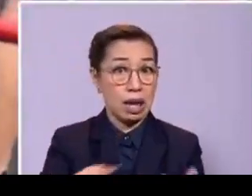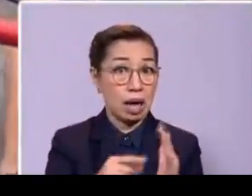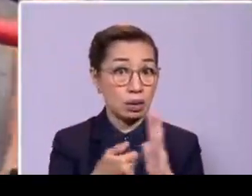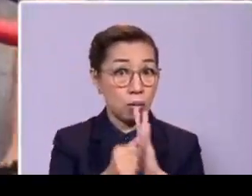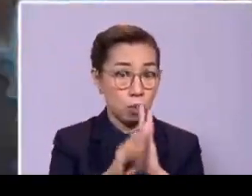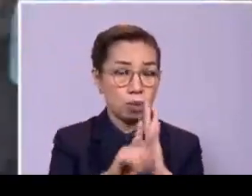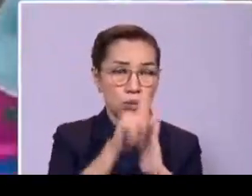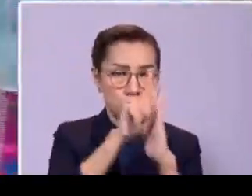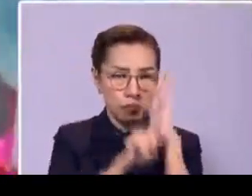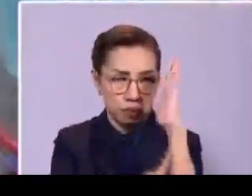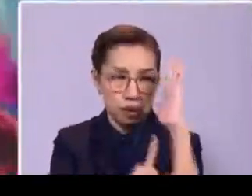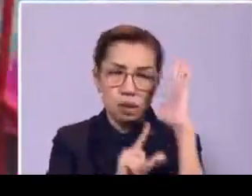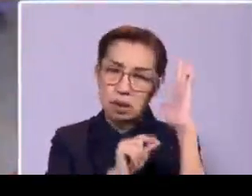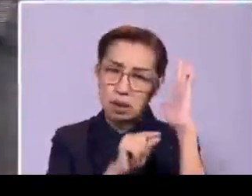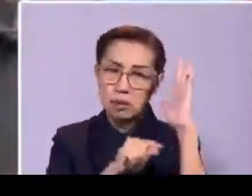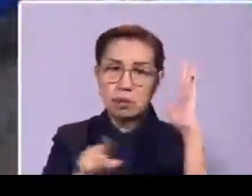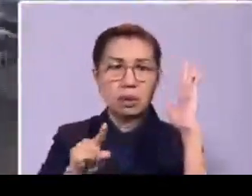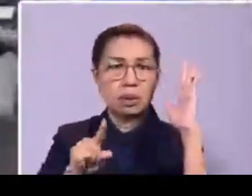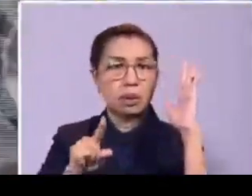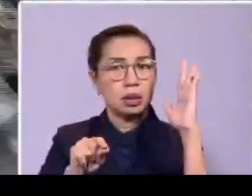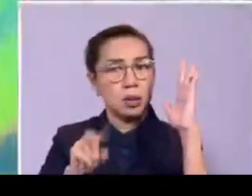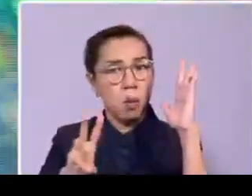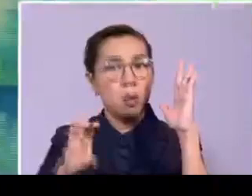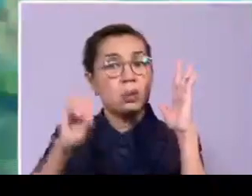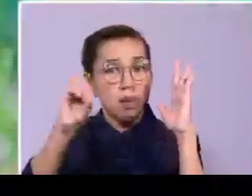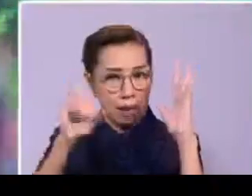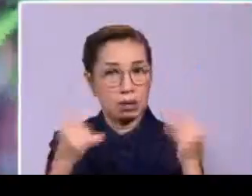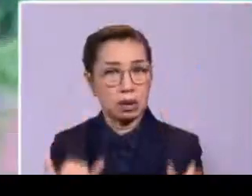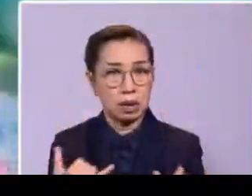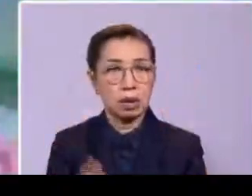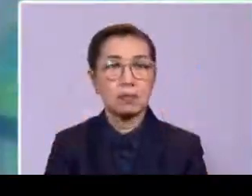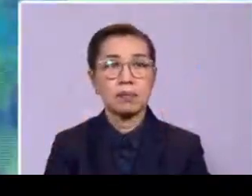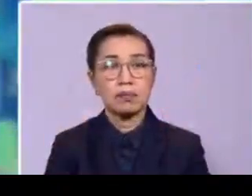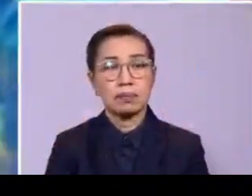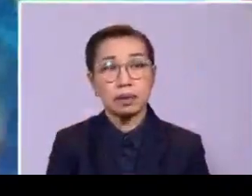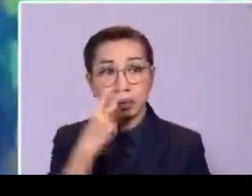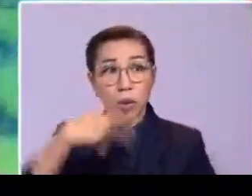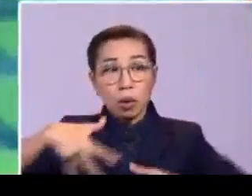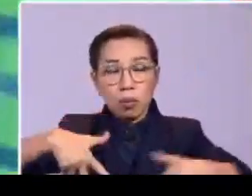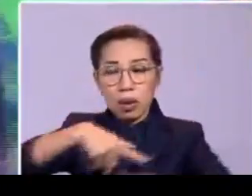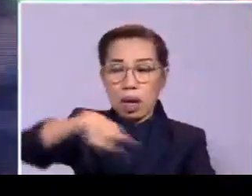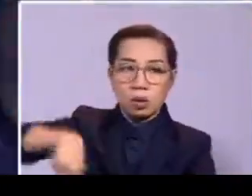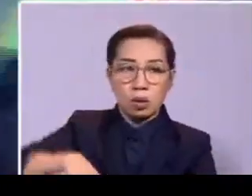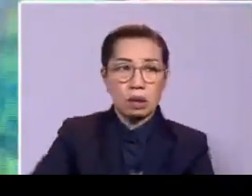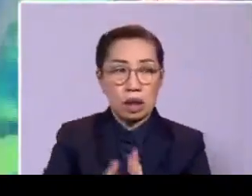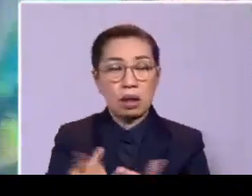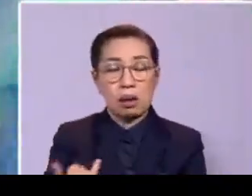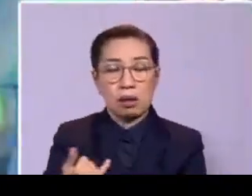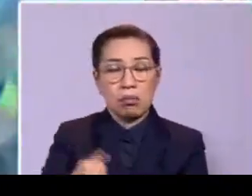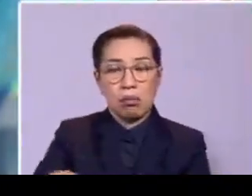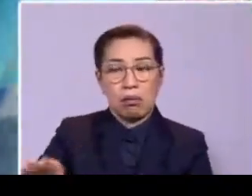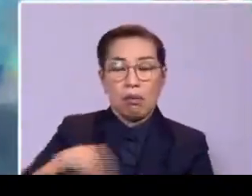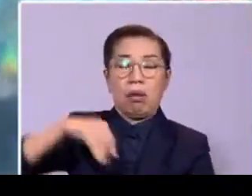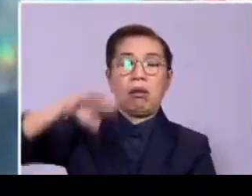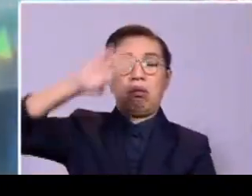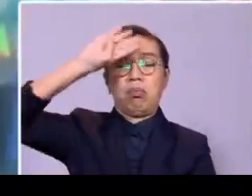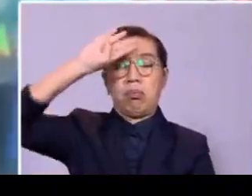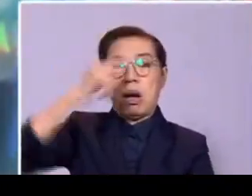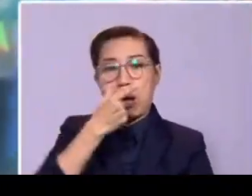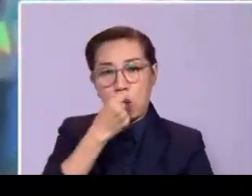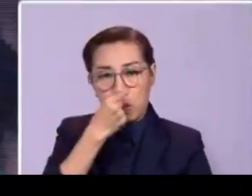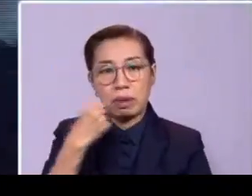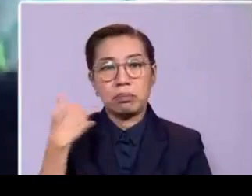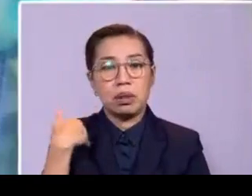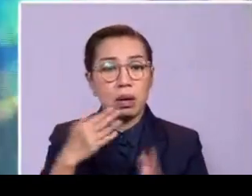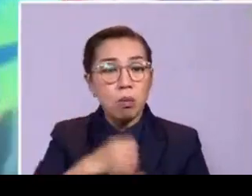ลี่ยอยู่ที่ 20-26 องศาเซลเซียสค่ะผู้ประสบภัยหลายคนเริ่มล้มป่วยนะคะเป็นไข้หวัดแล้วก็มี